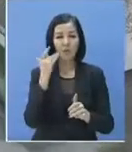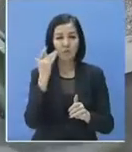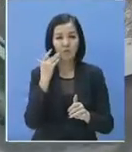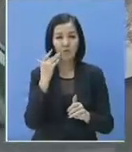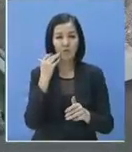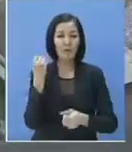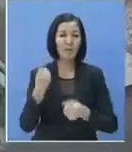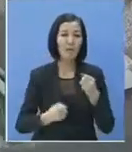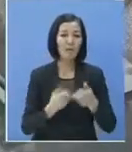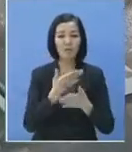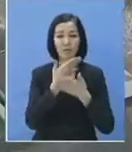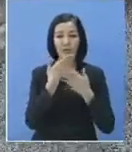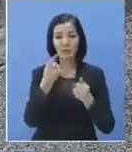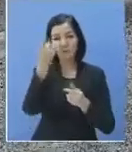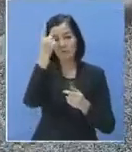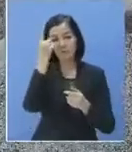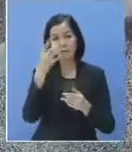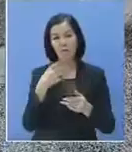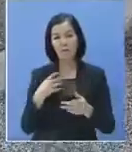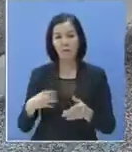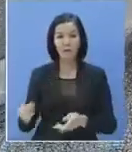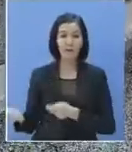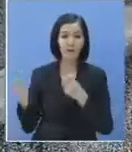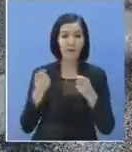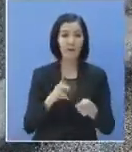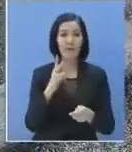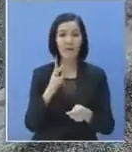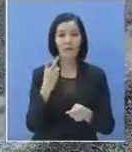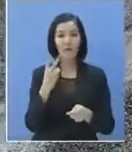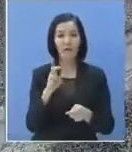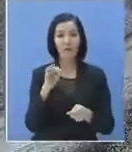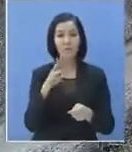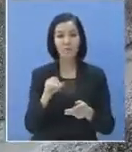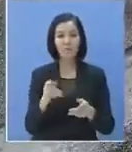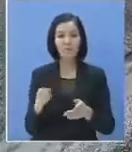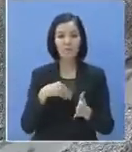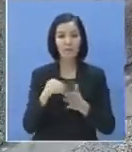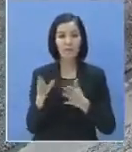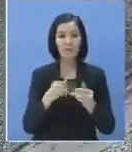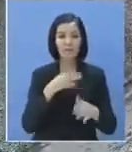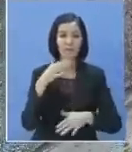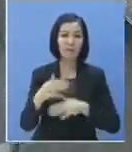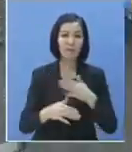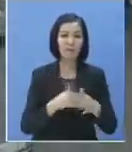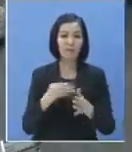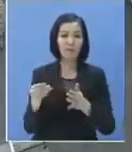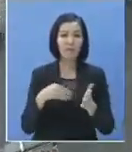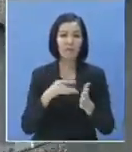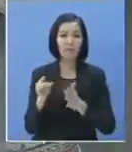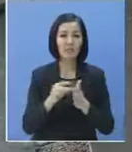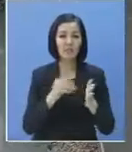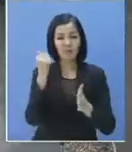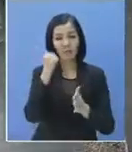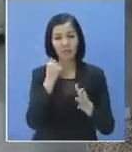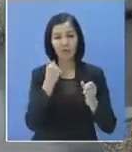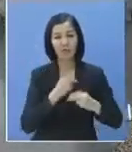машине жоқ. Зауыт Германиядан өнімді 2 бум сатып алыпты. КамАЗ толы қызылшаны әпсәтте түсіріп алады. Ескілері де істеп